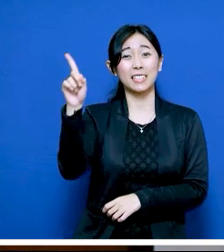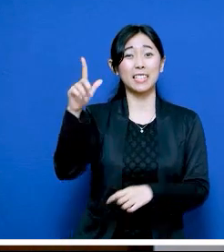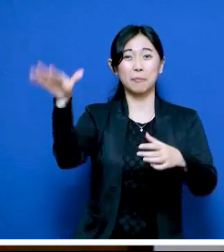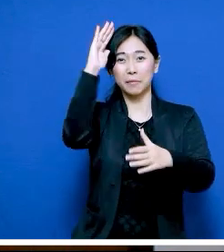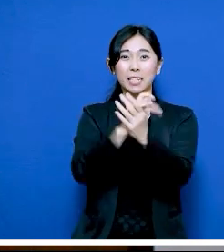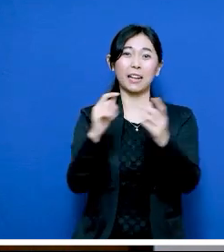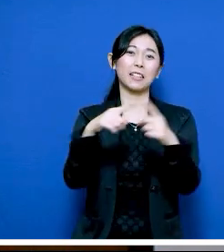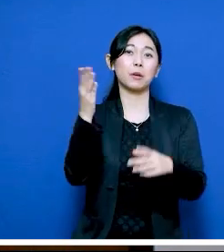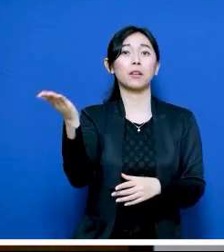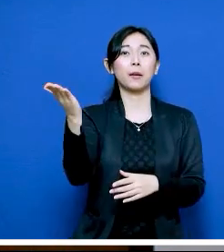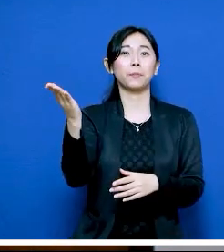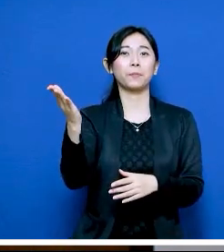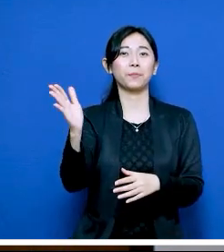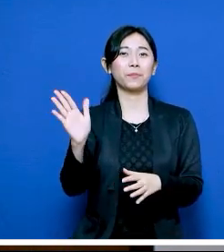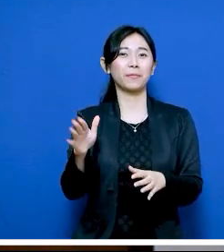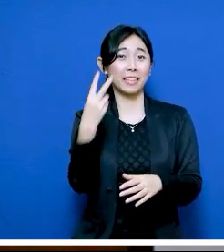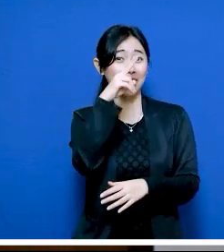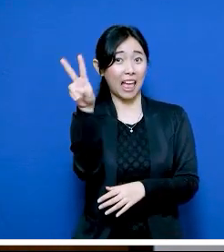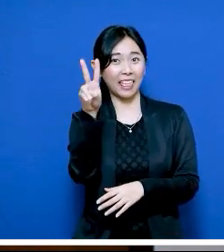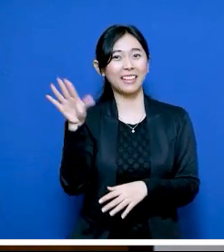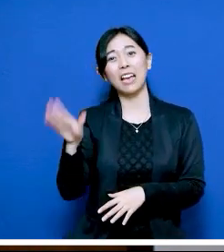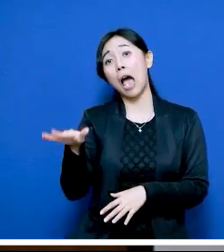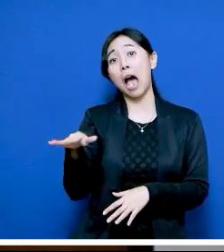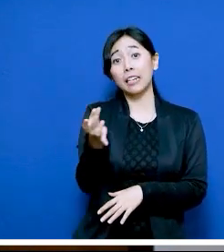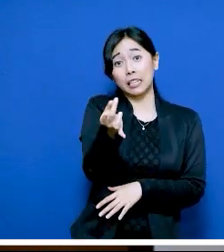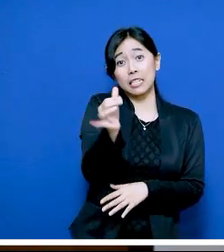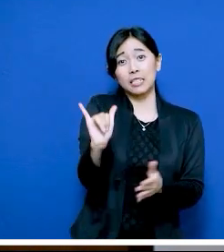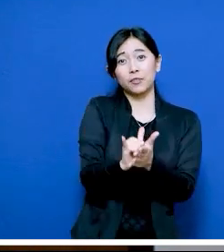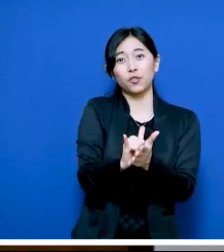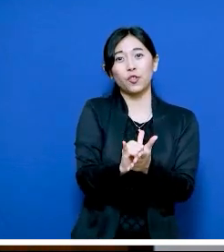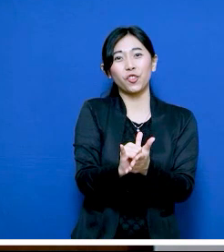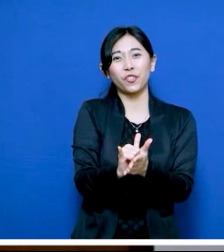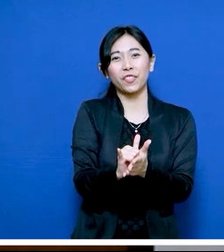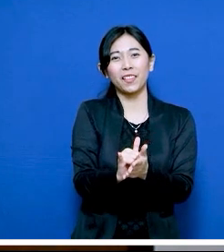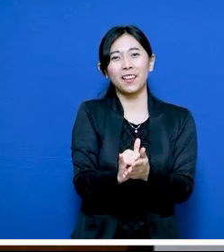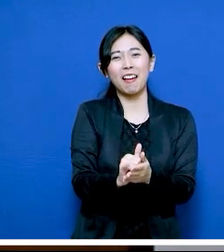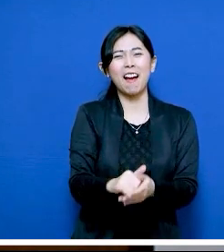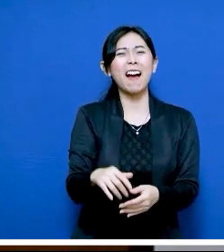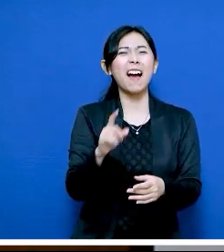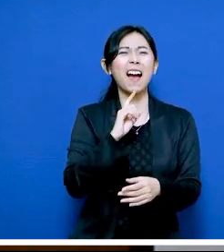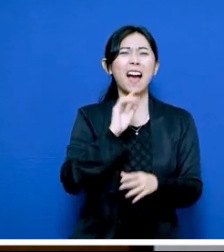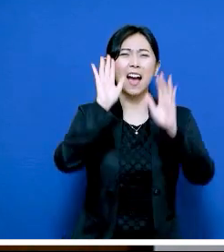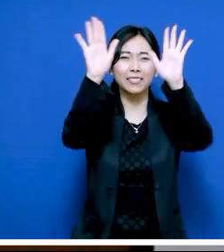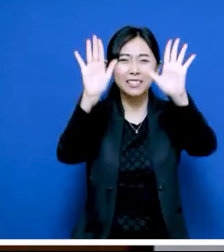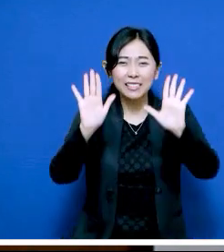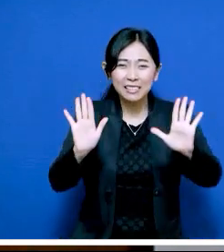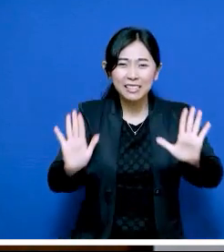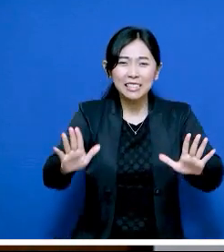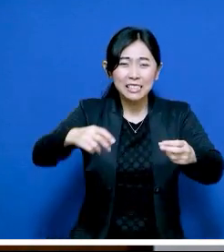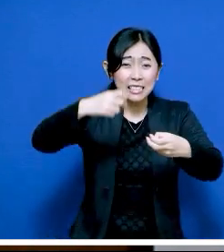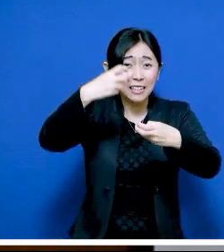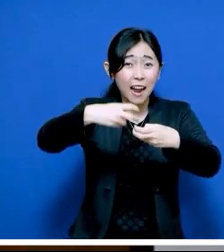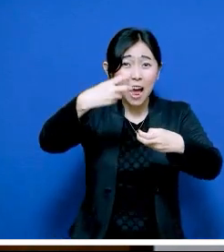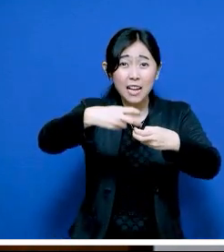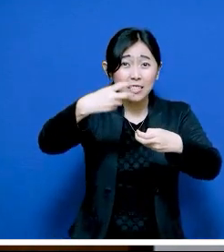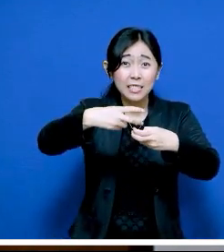kepadanya. Menarik bahwa si anak kecil tadi sedemikian kerasnya anak tersebut